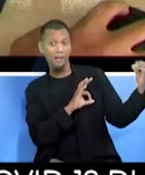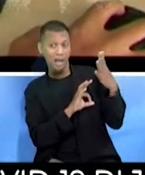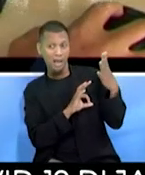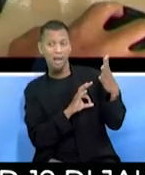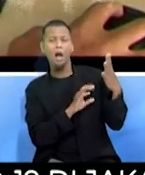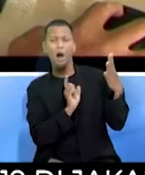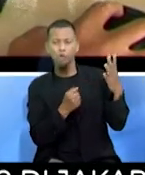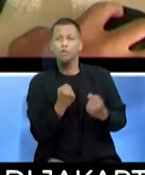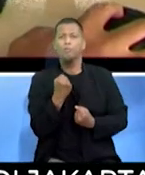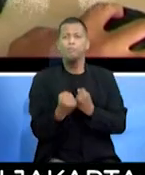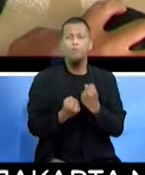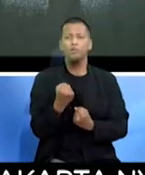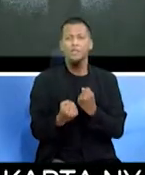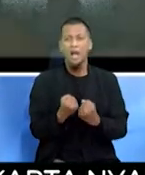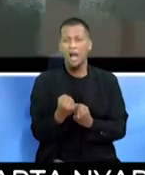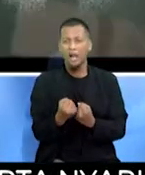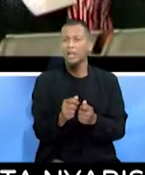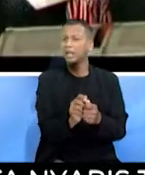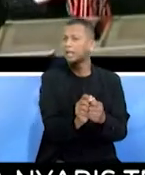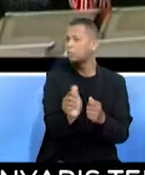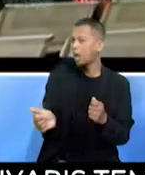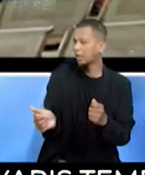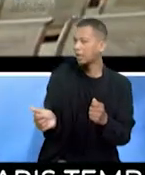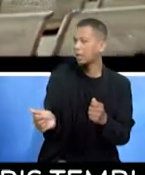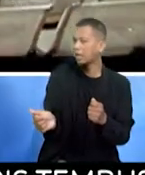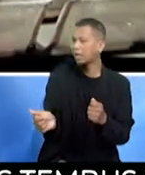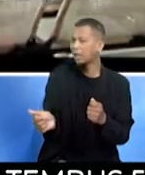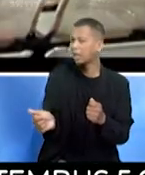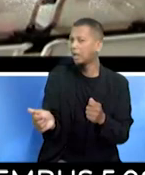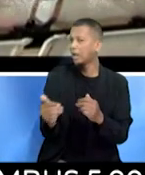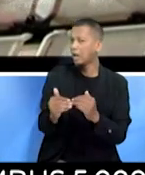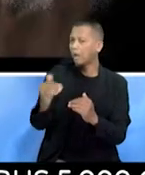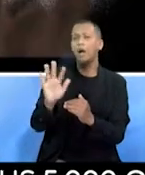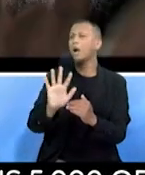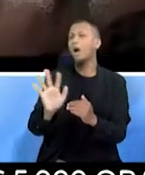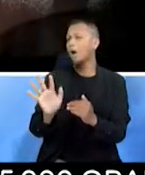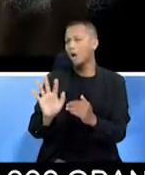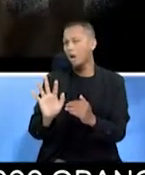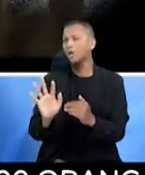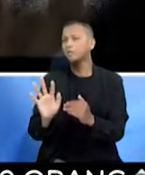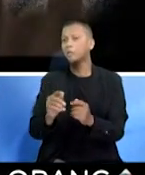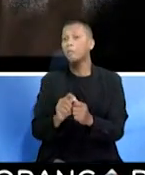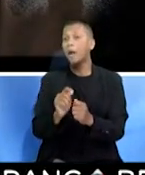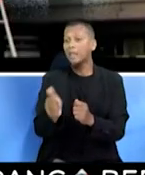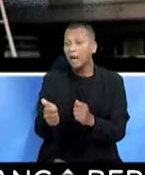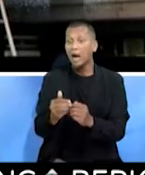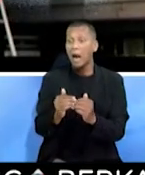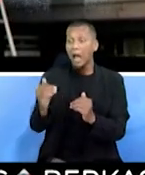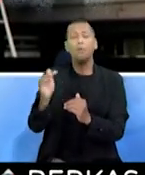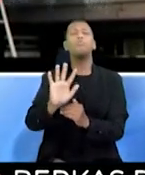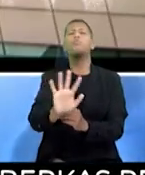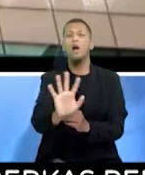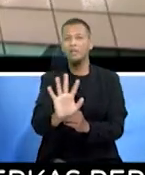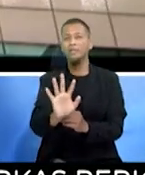ada kenaikan iuran sampai tahun 2023, bahkan sampai 2024. Kemarin kan muncul pertanyaan,